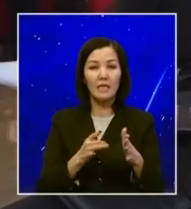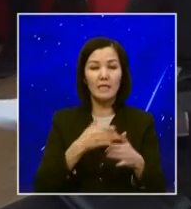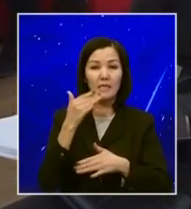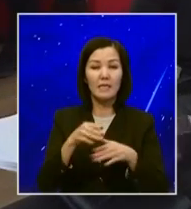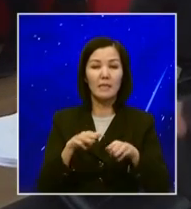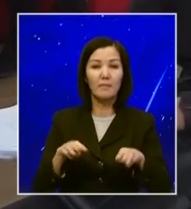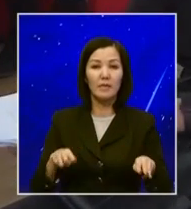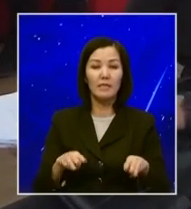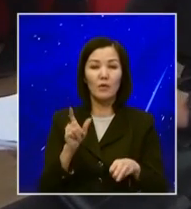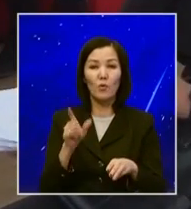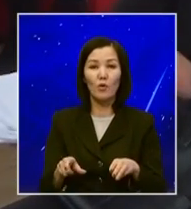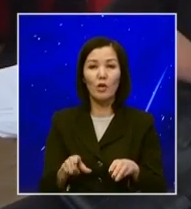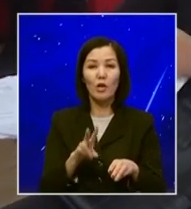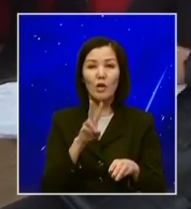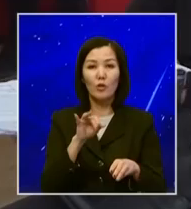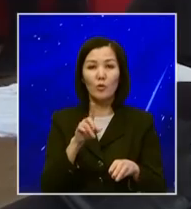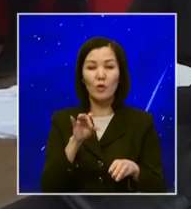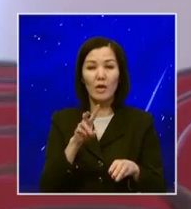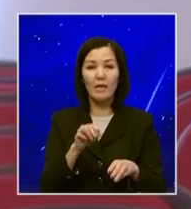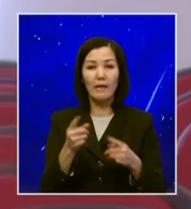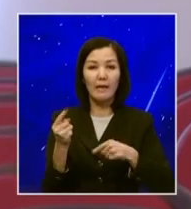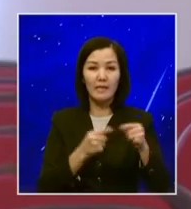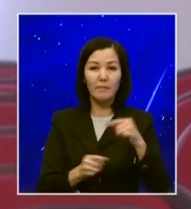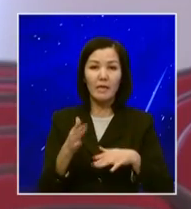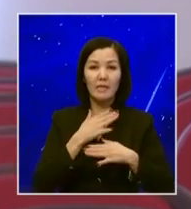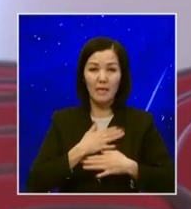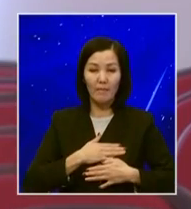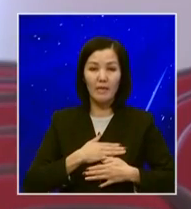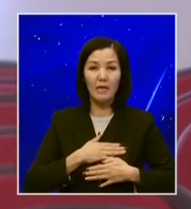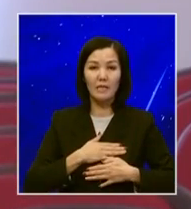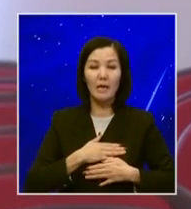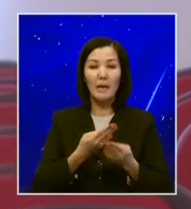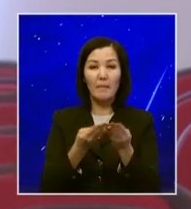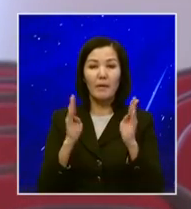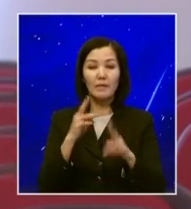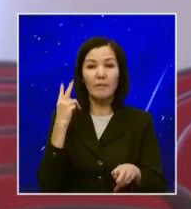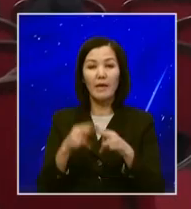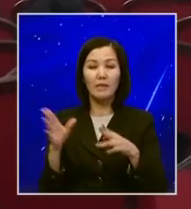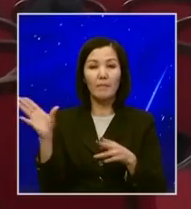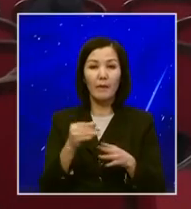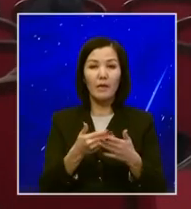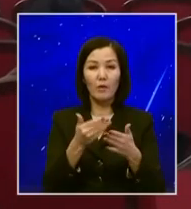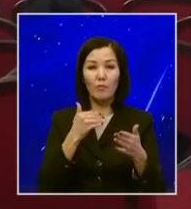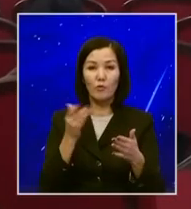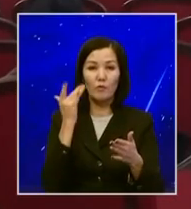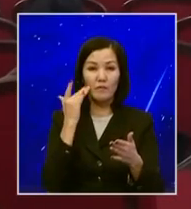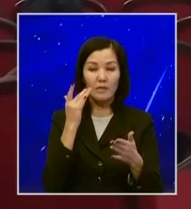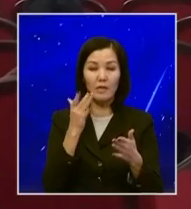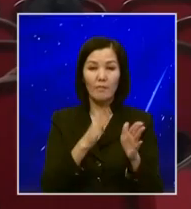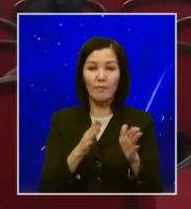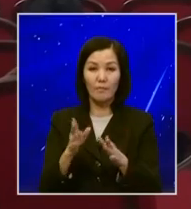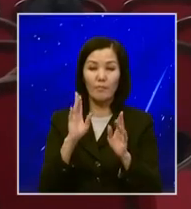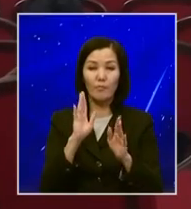істер министрлігі өкілі Нұрғали Арыстанов кәсіпкерлерді сабырлыққа шақырады. Пандемия аяқталысымен бәрі бұрынғы қалпына келетініне